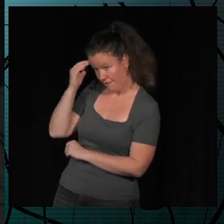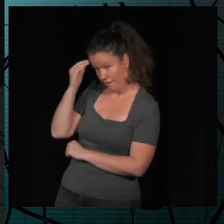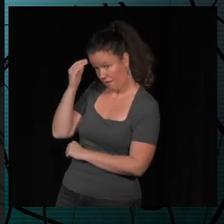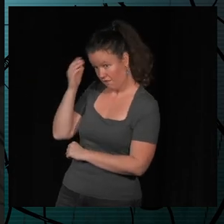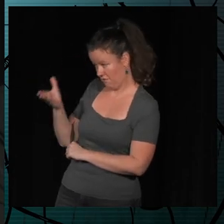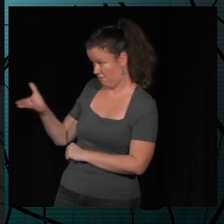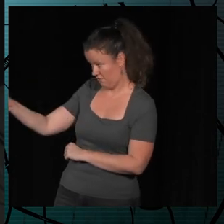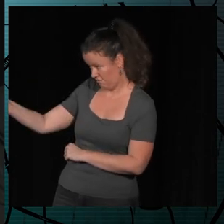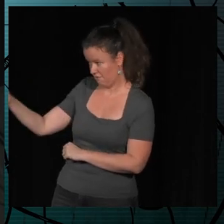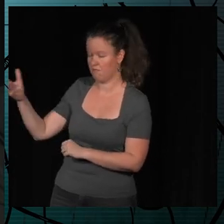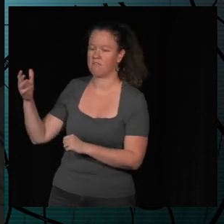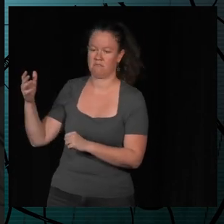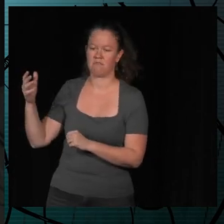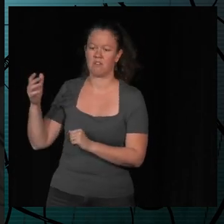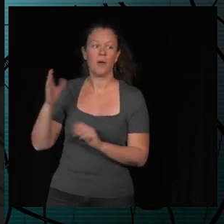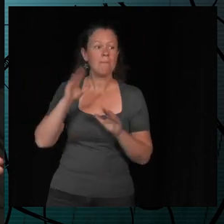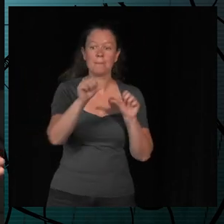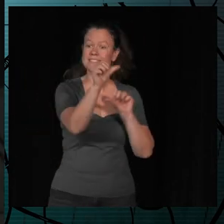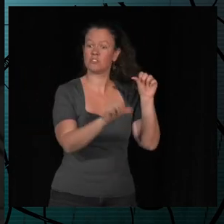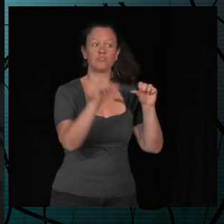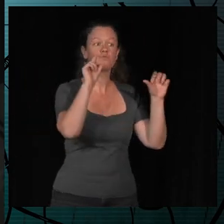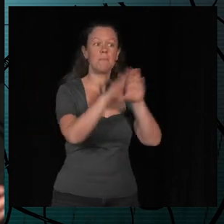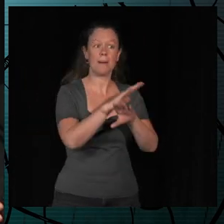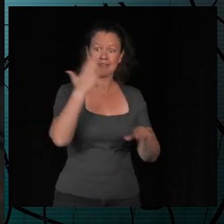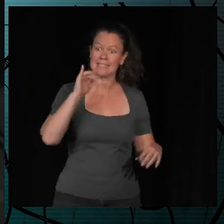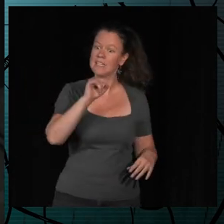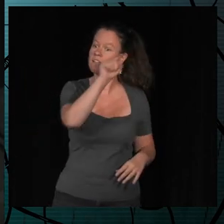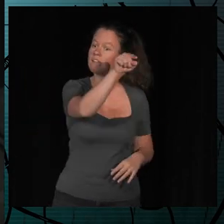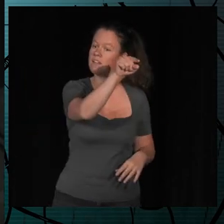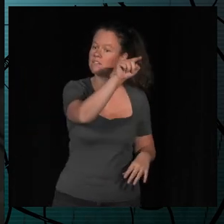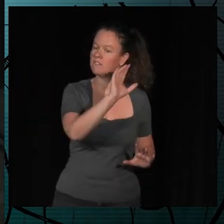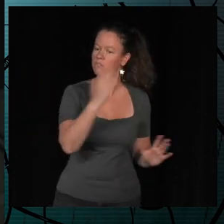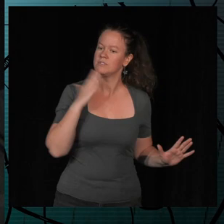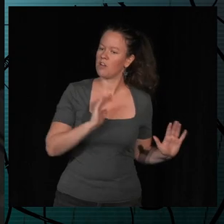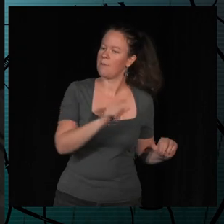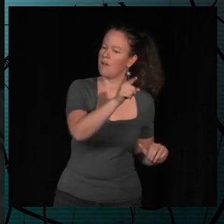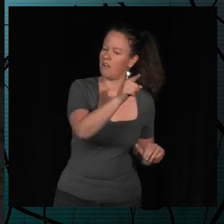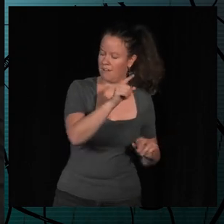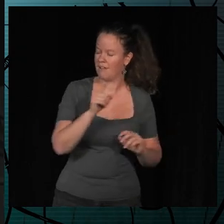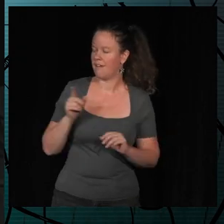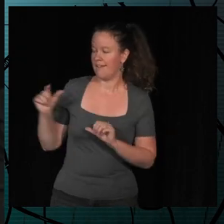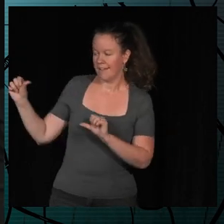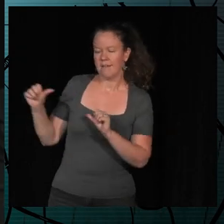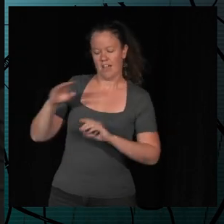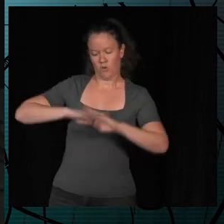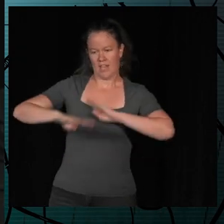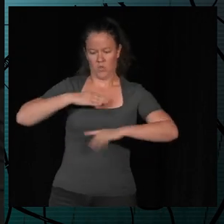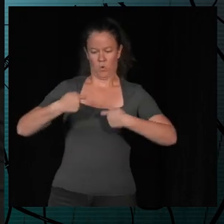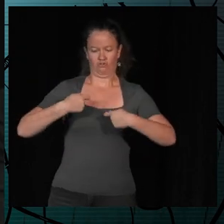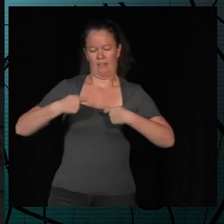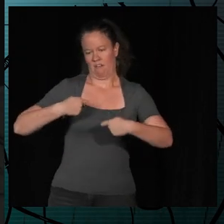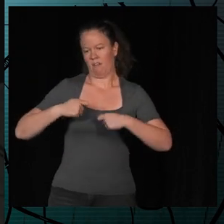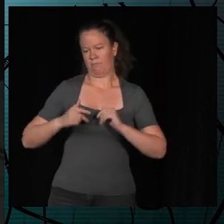avec les mêmes personnes que je connais dans la même pièce et donc on gère mieux sûrement sa frustration où on ose moins